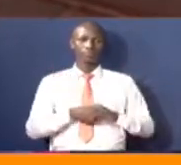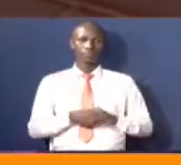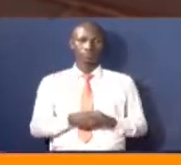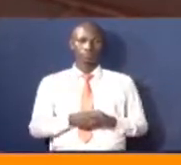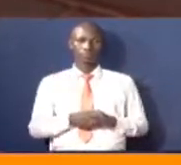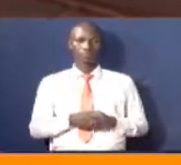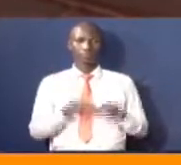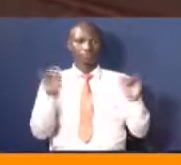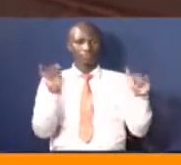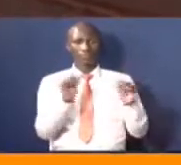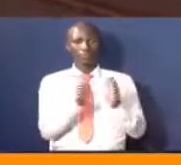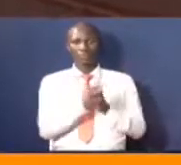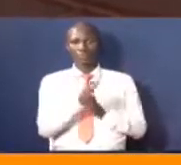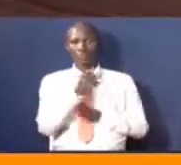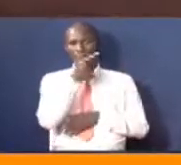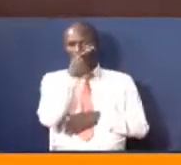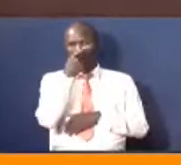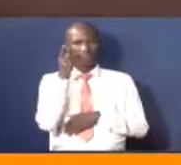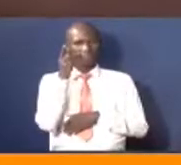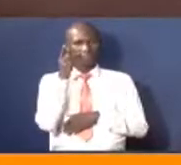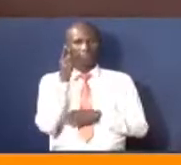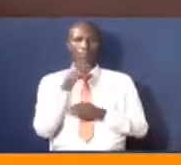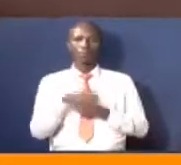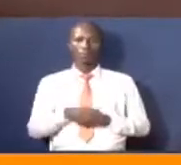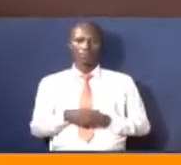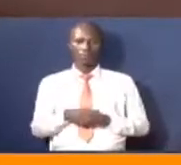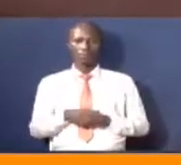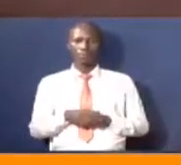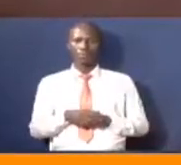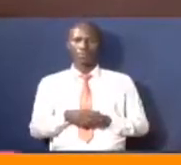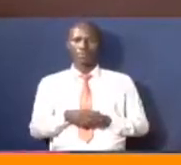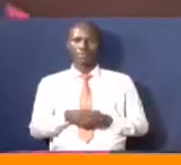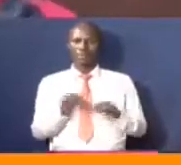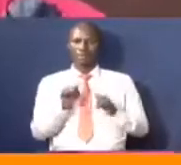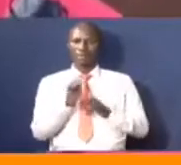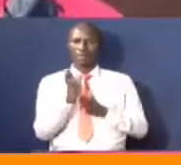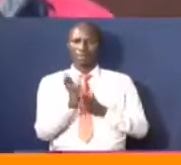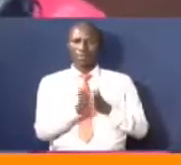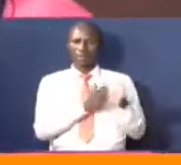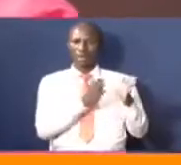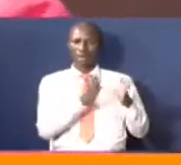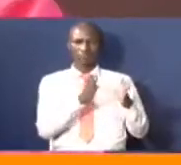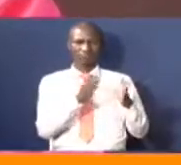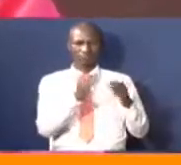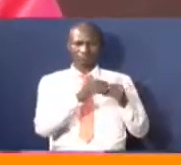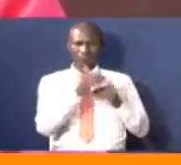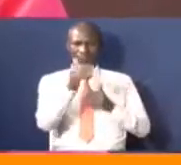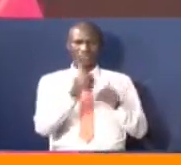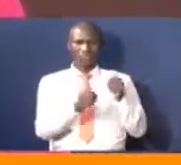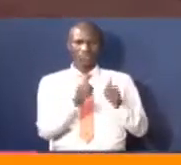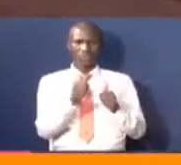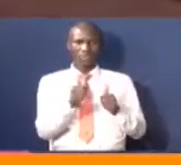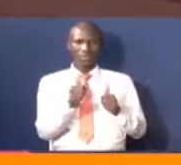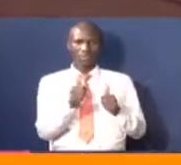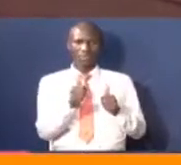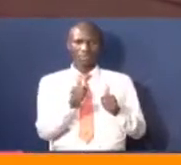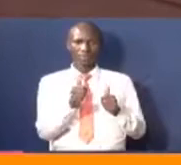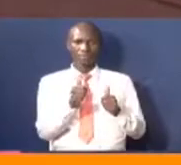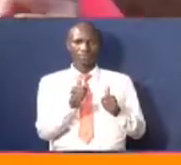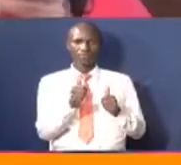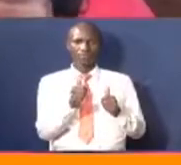Kaeni na Kalonzo Musyoka na ujue ile mpango ambayo iko mbele ni mpango ya round one.